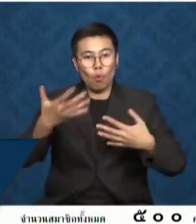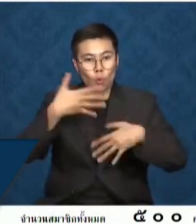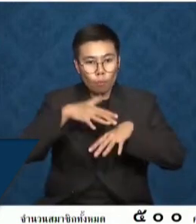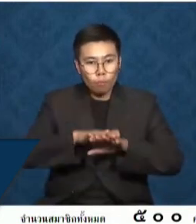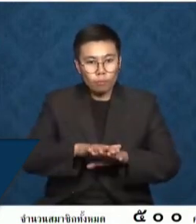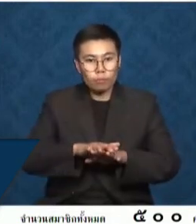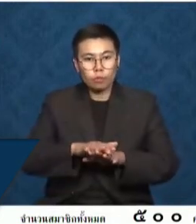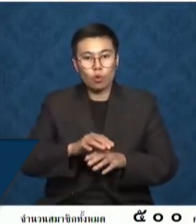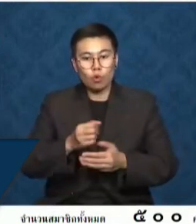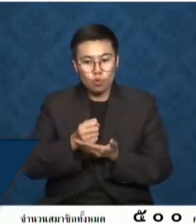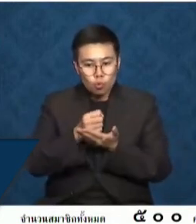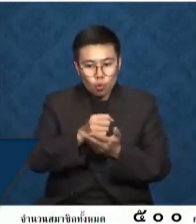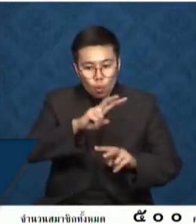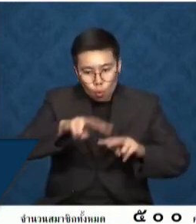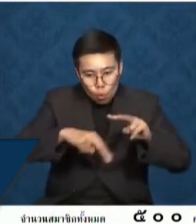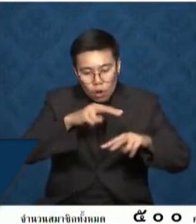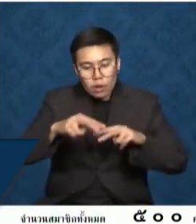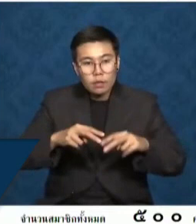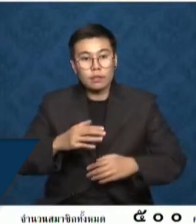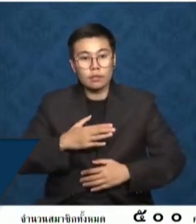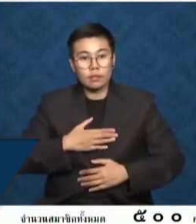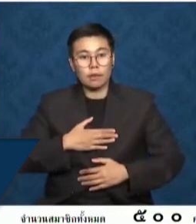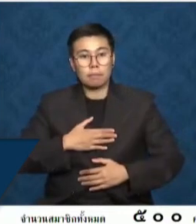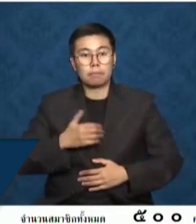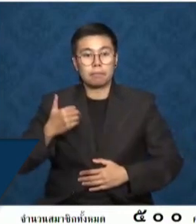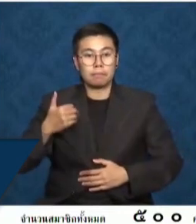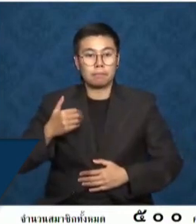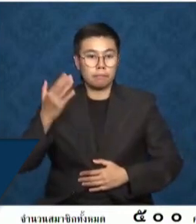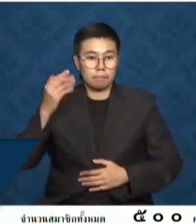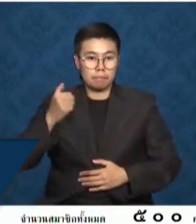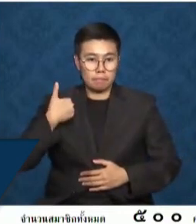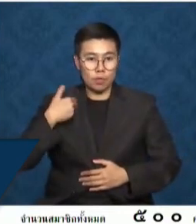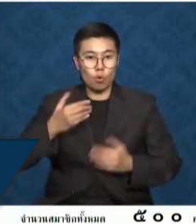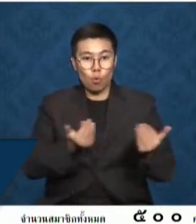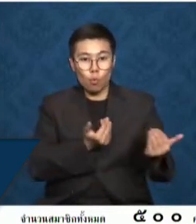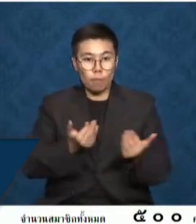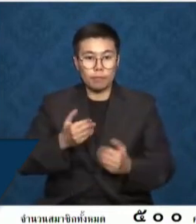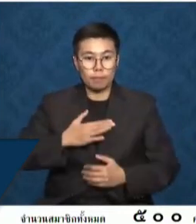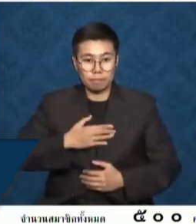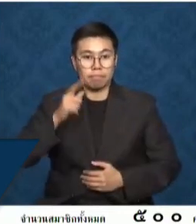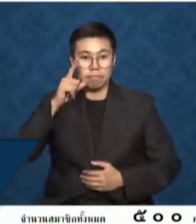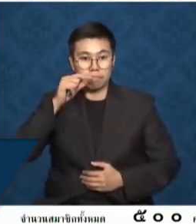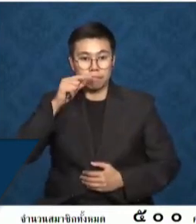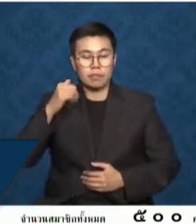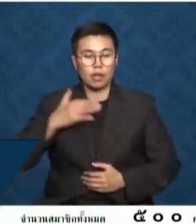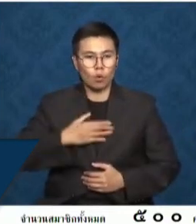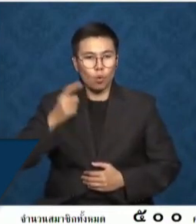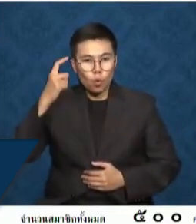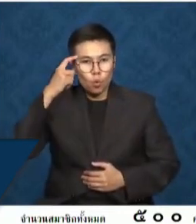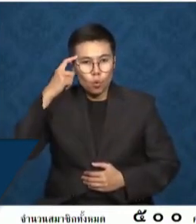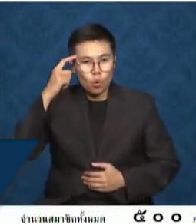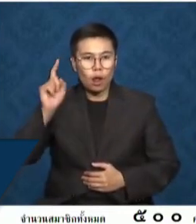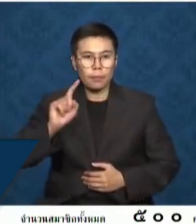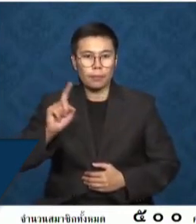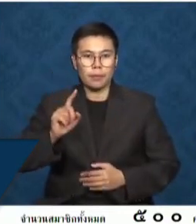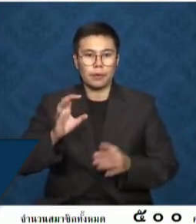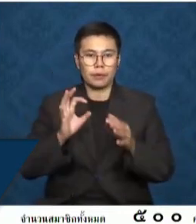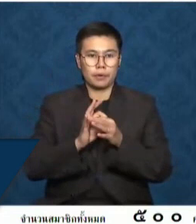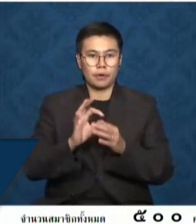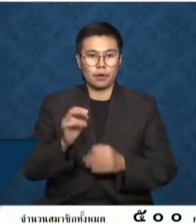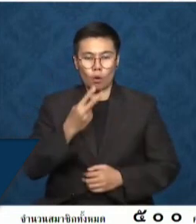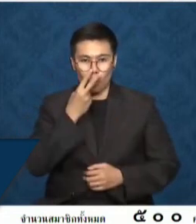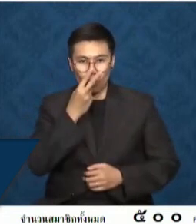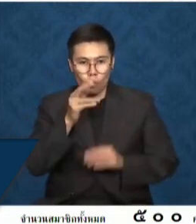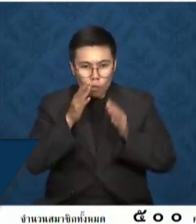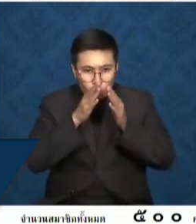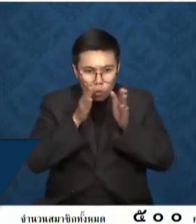คะหลังจากที่ฉันได้มีโอกาสเป็นแม่ค่ะได้เข้ามาต่อสู้ในสภาเพื่อเด็กๆหลายๆคนดิฉันได้เรียนรู้เรื่องหนึ่งนั่นคือการมองให้ก